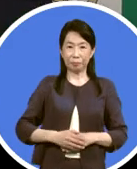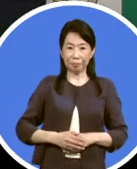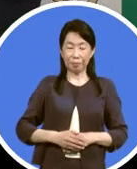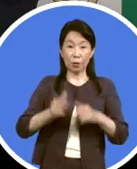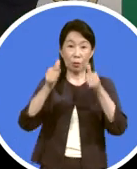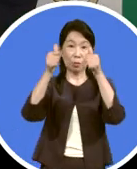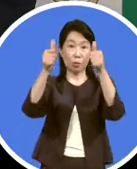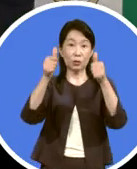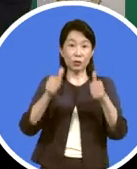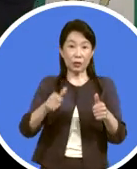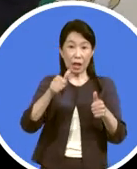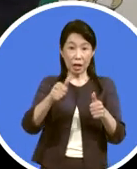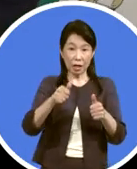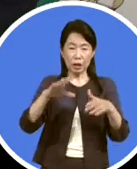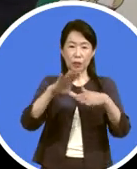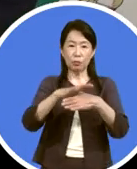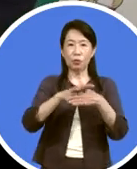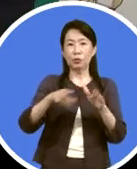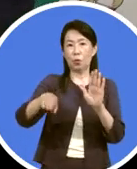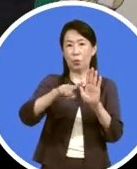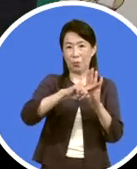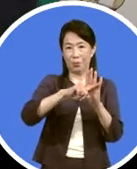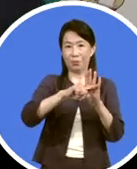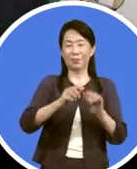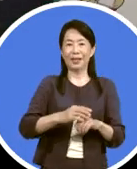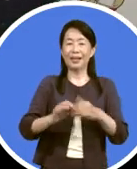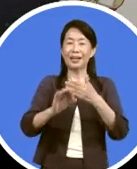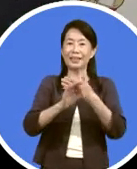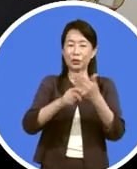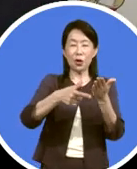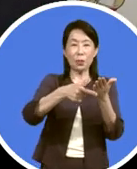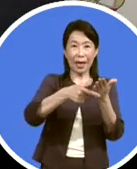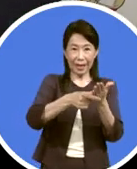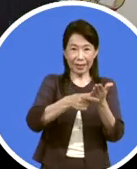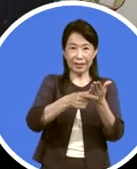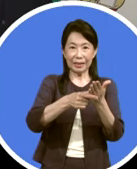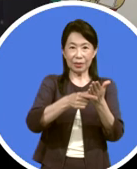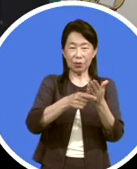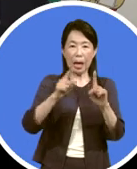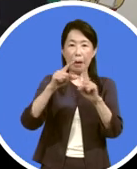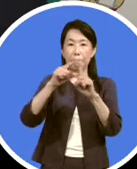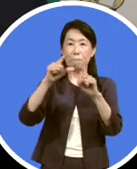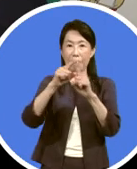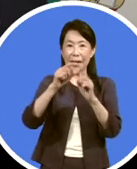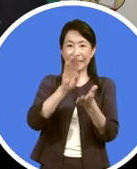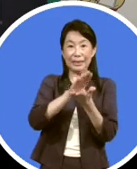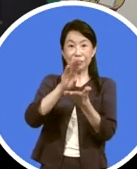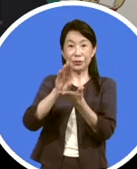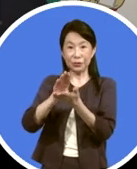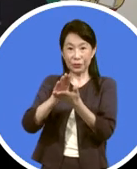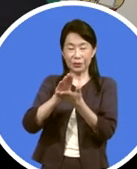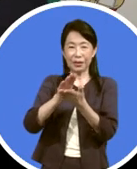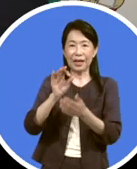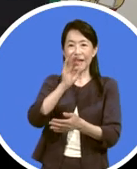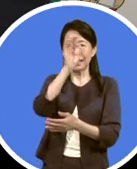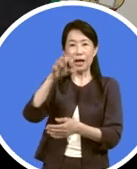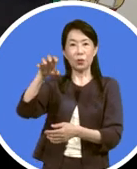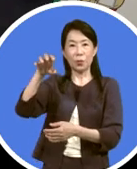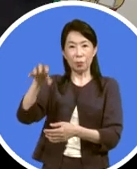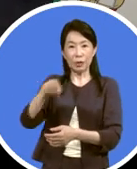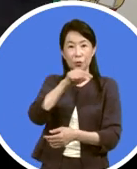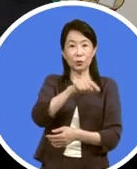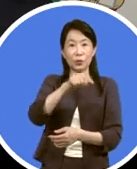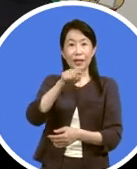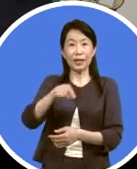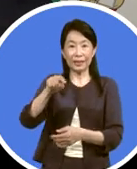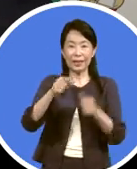このポスター入れさせていただいておりますが例えば役とかサービスエリアパーキングエリア雨こういったところとか観光地に